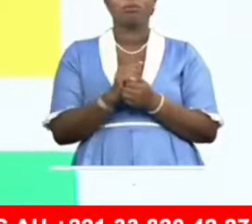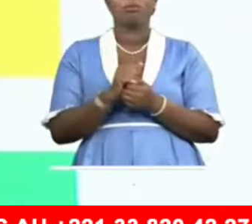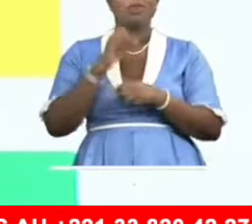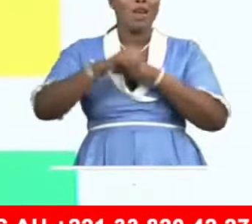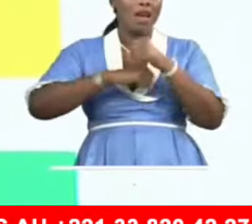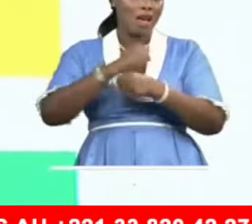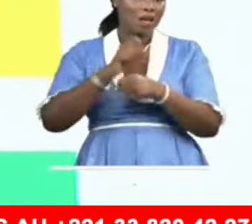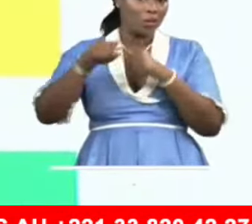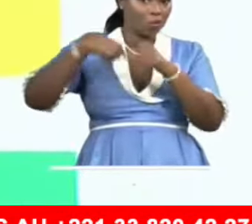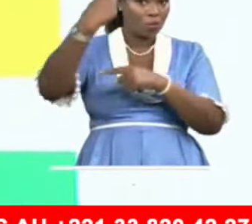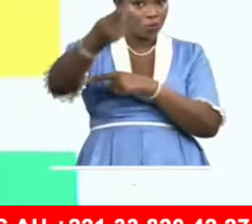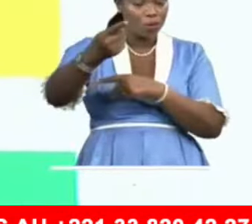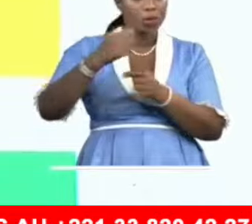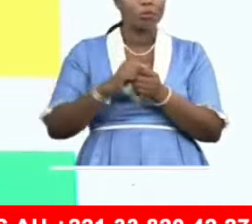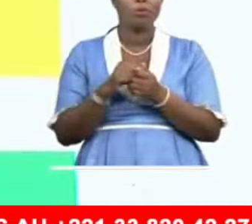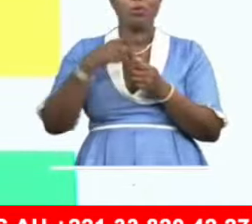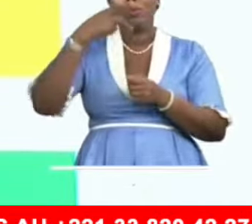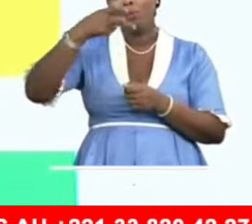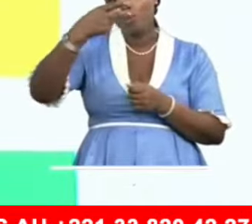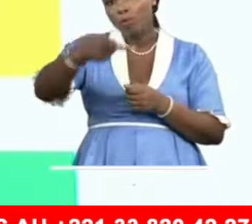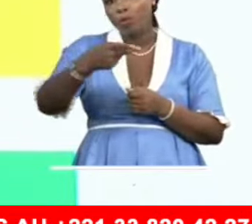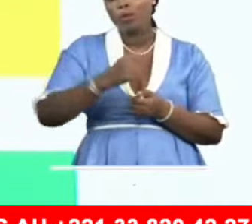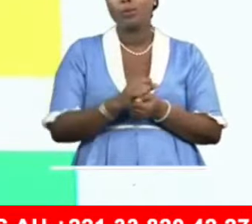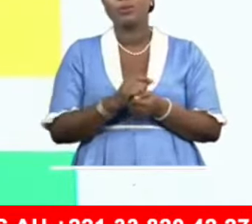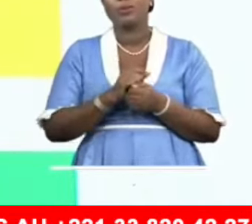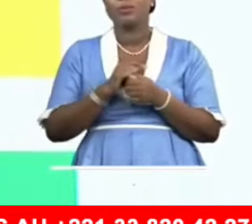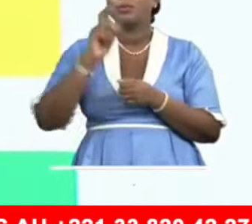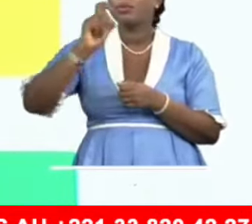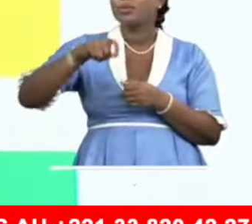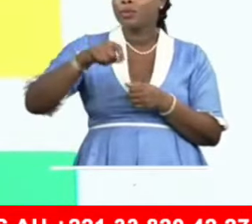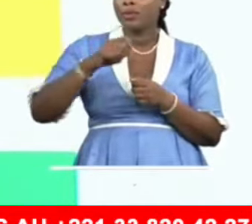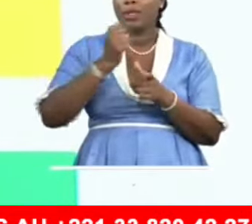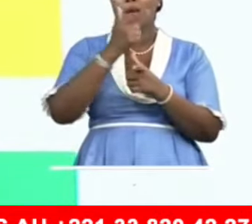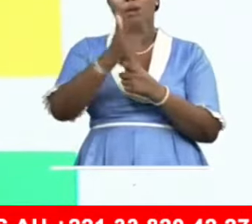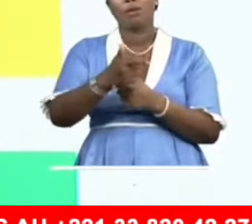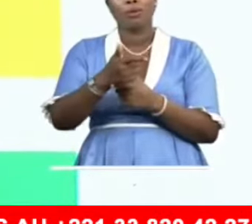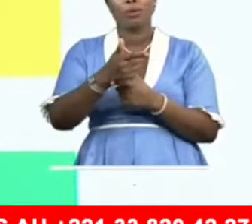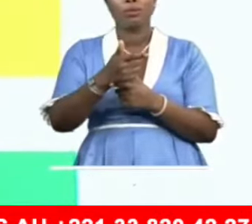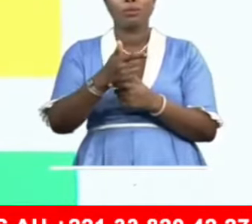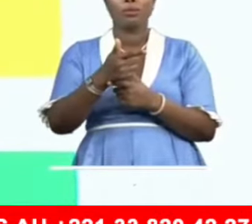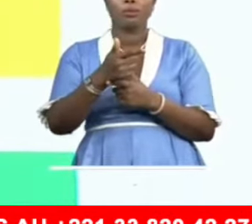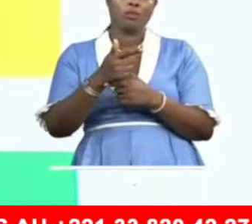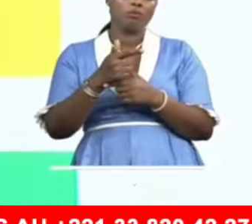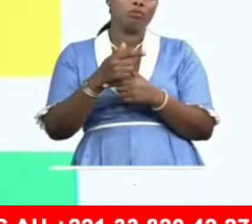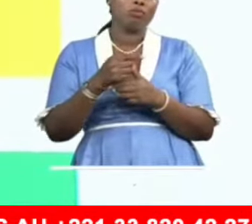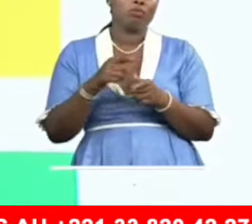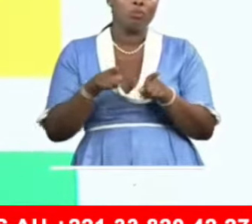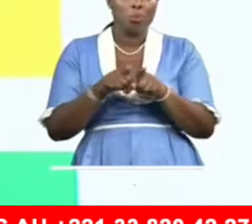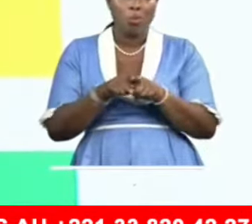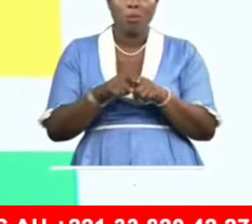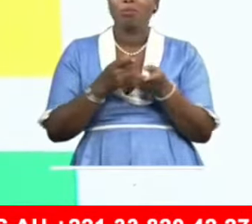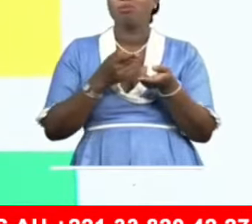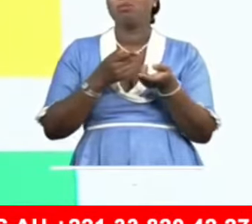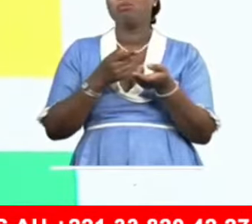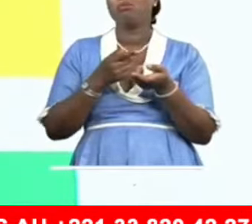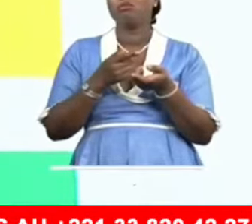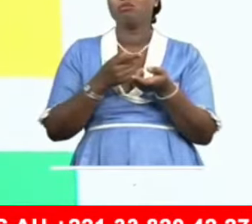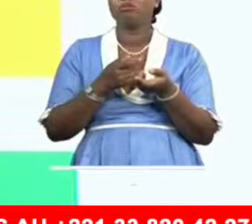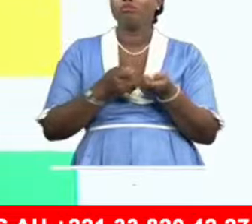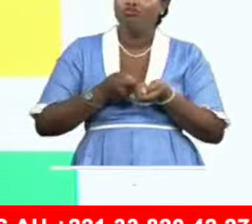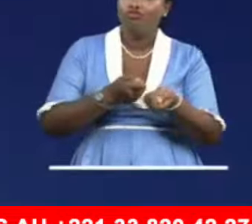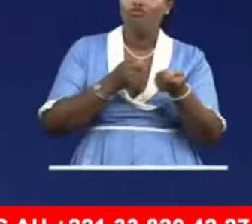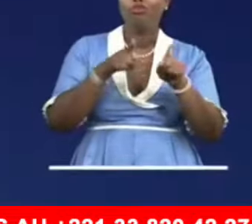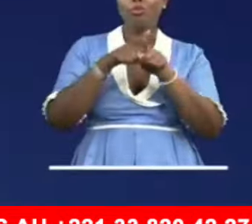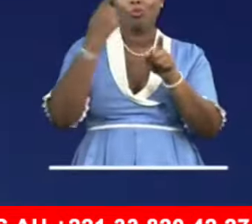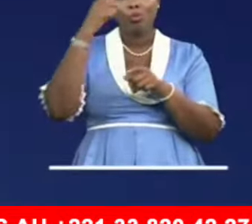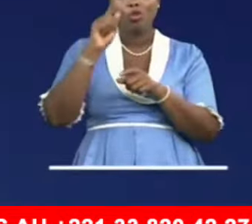scénario de rupture que nous proposons devrait donc conduire à terme à récolter les fruits de notre baob un Sénégal